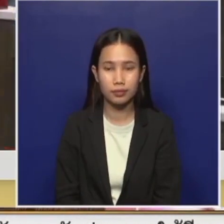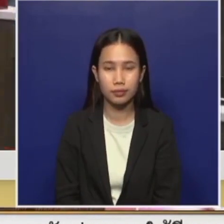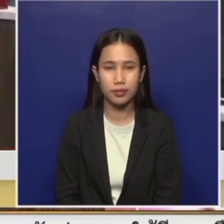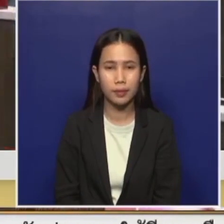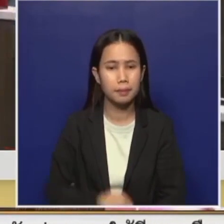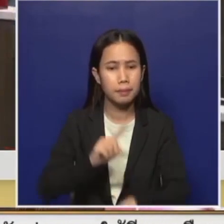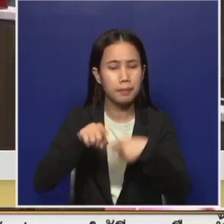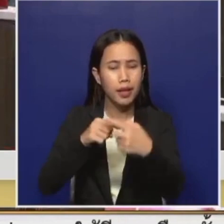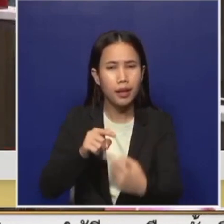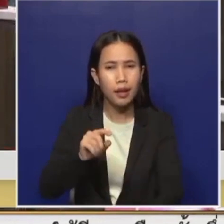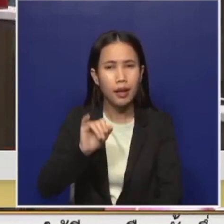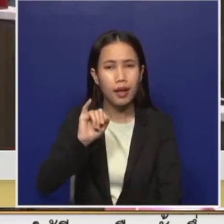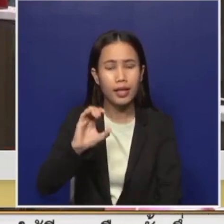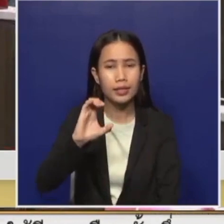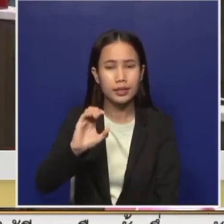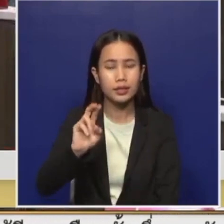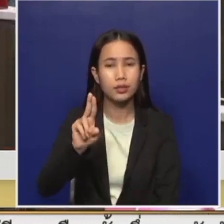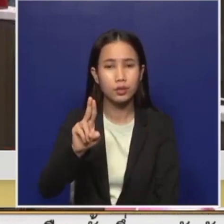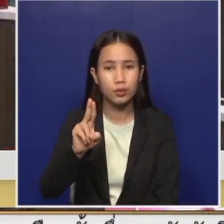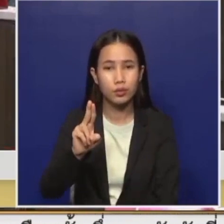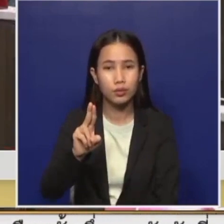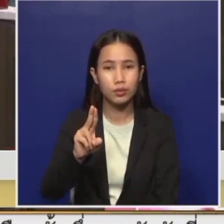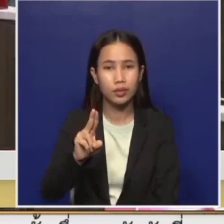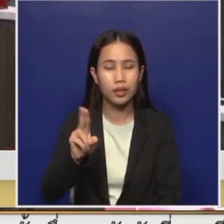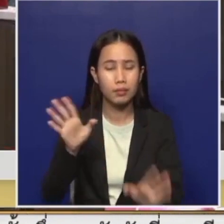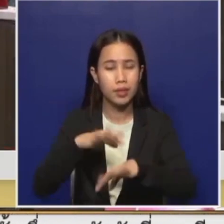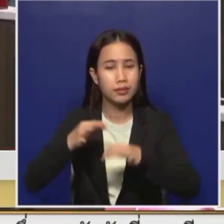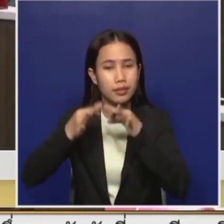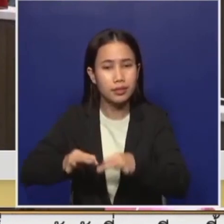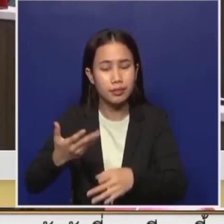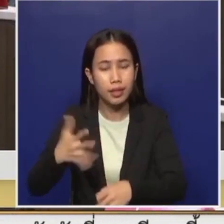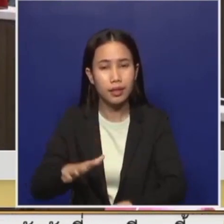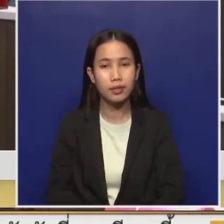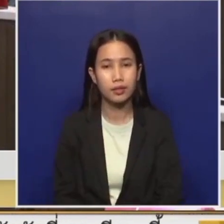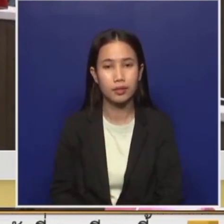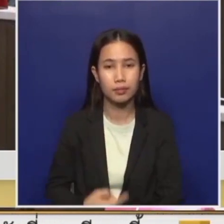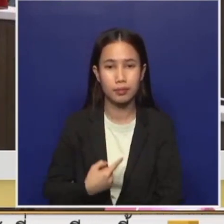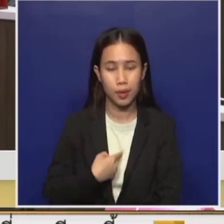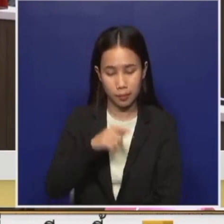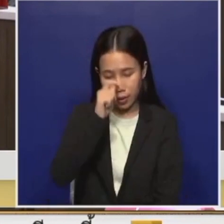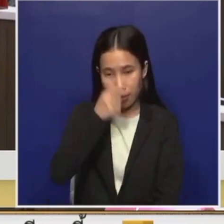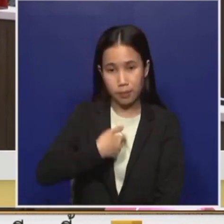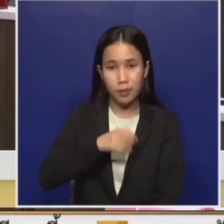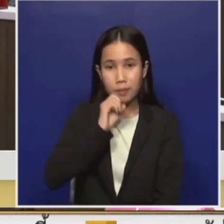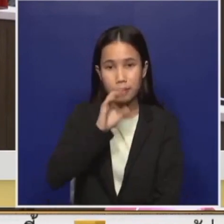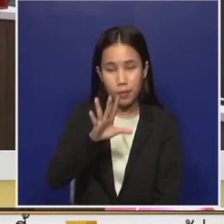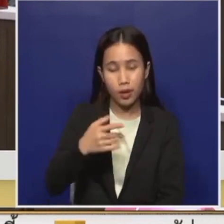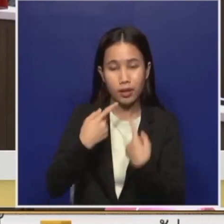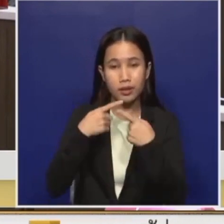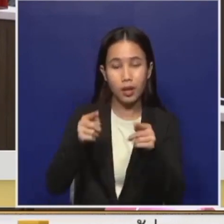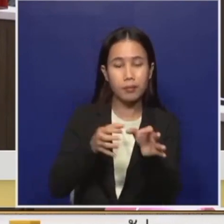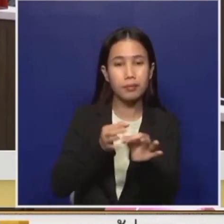ไป ICU ธรมดนครัเขาตดสนตไปแล้วผมตองกลเดยทมาทางดควขอรบครับจากการอภิปรายจากการตอบชยแง